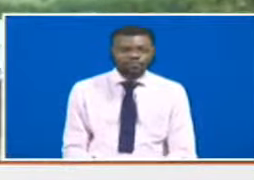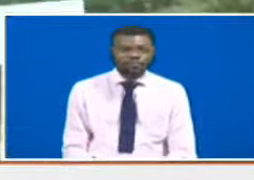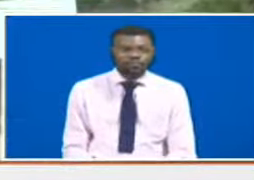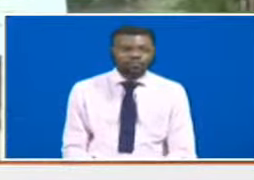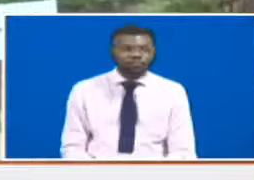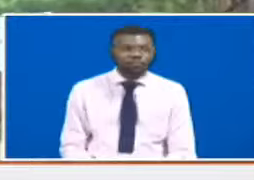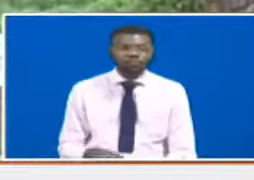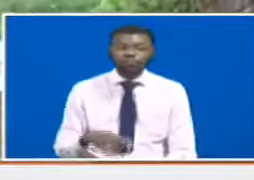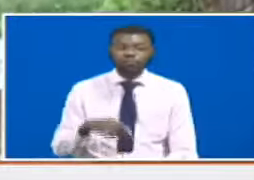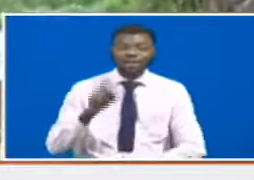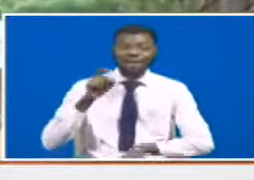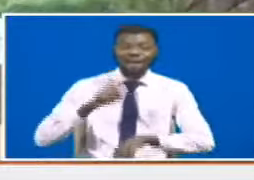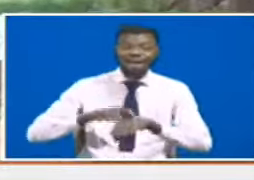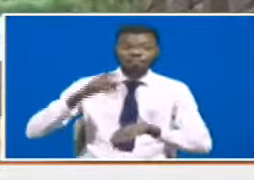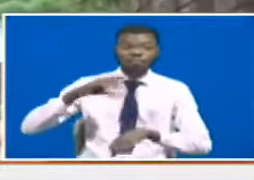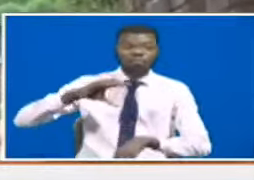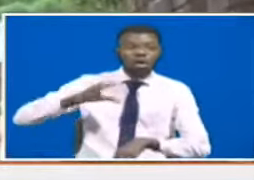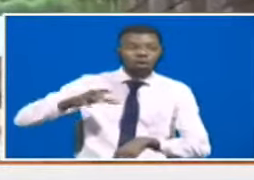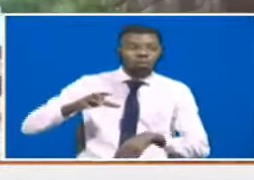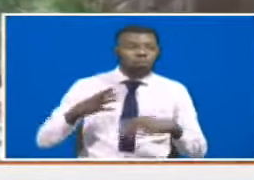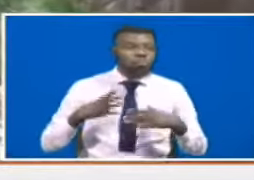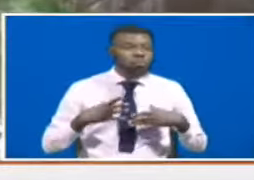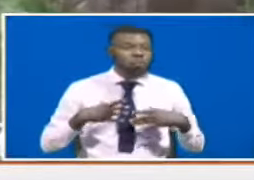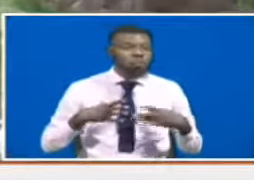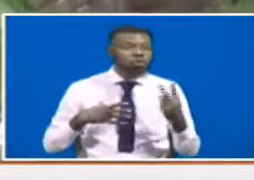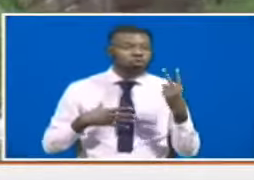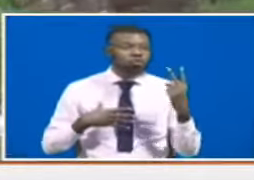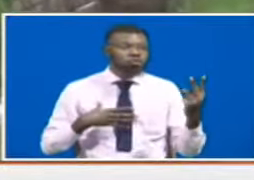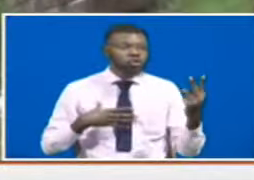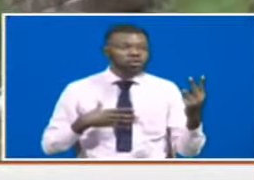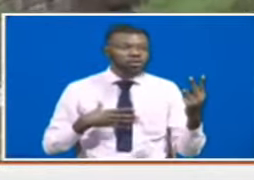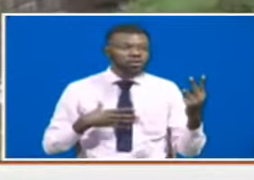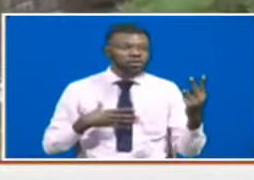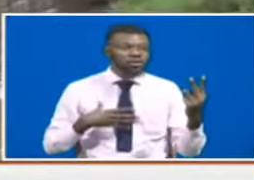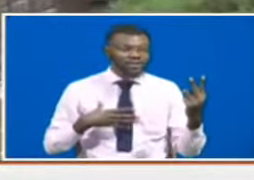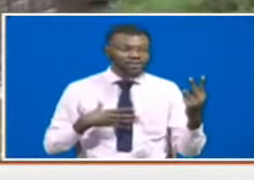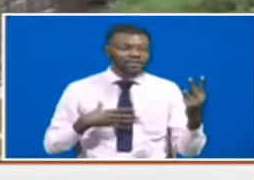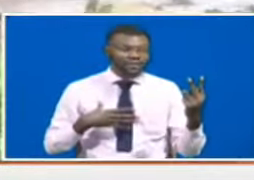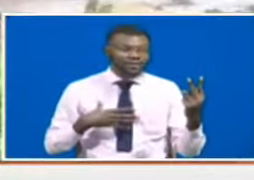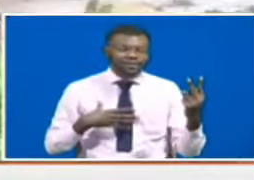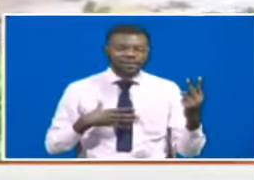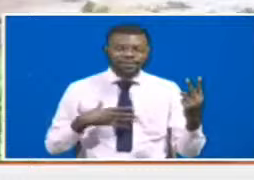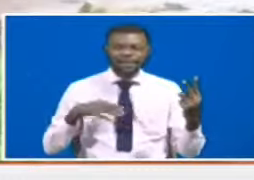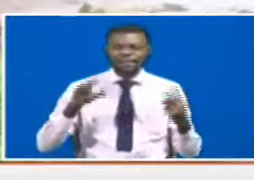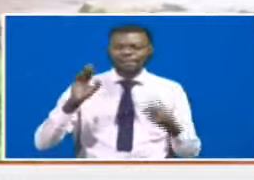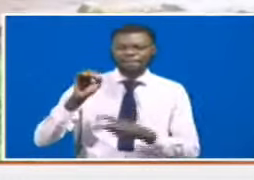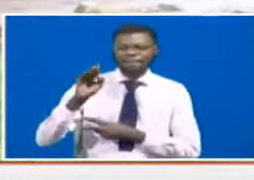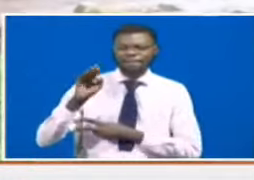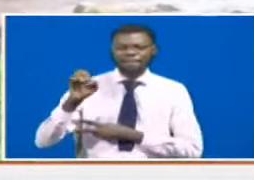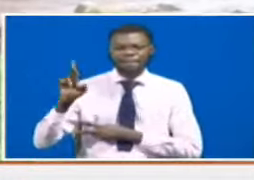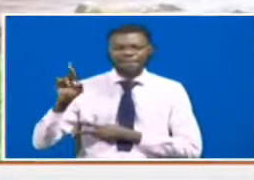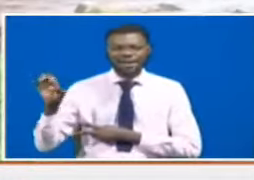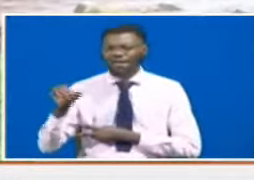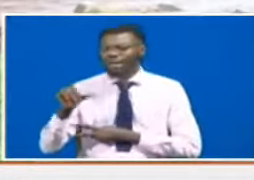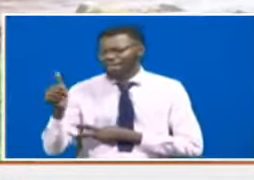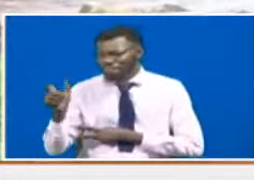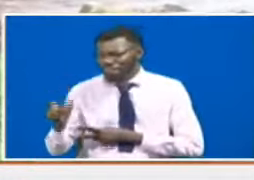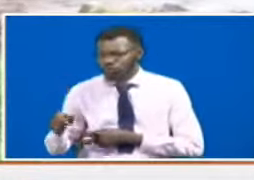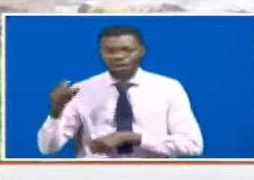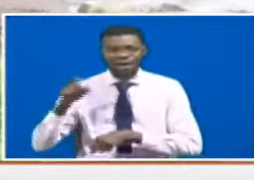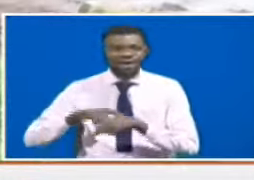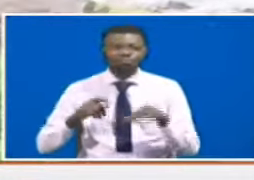Katika kaunti ya Embu, watu wawili kutoka eneo la Evuvore, wawili kutoka eneo la Mbere na mmoja kutoka Embu